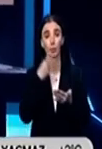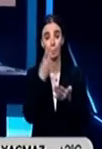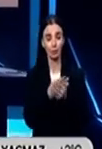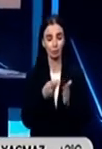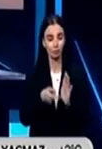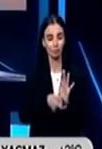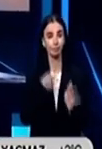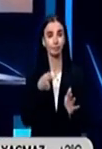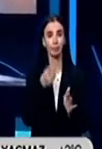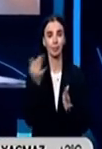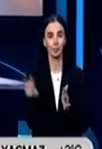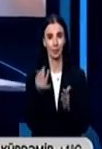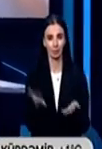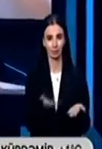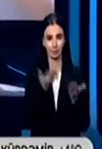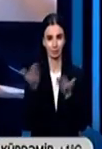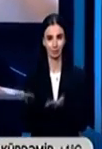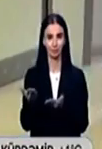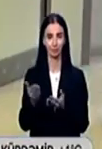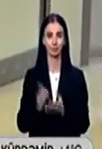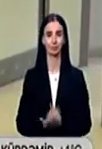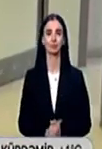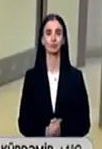nələrdir? Sujet izləyək.